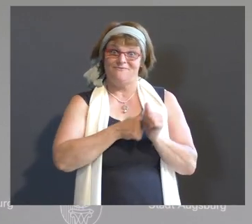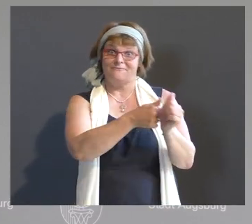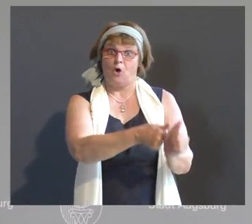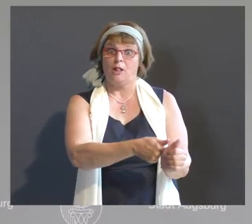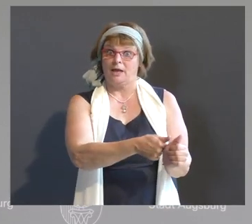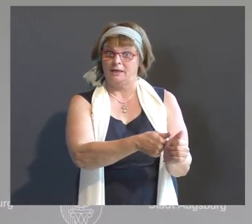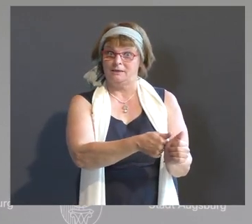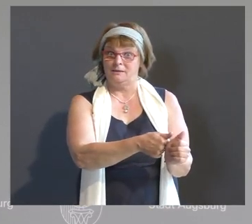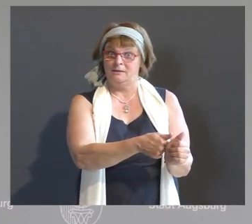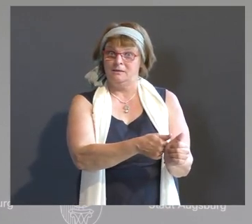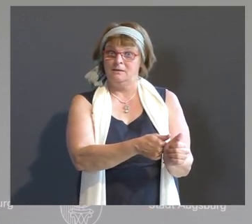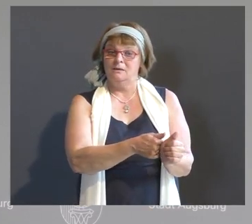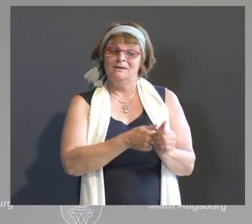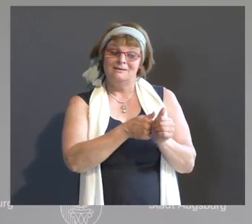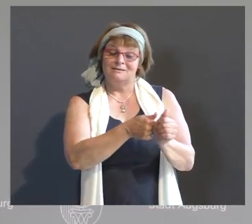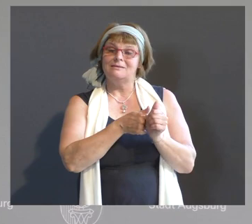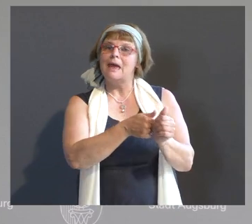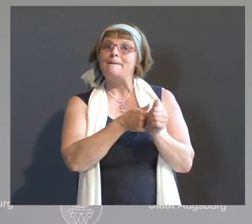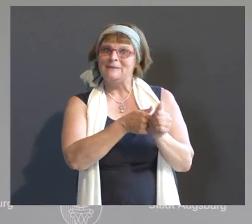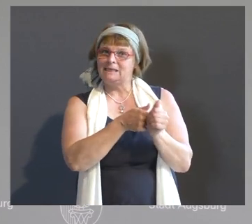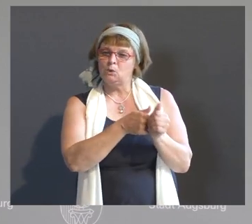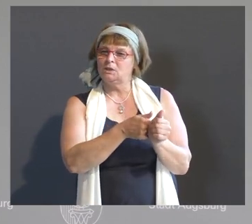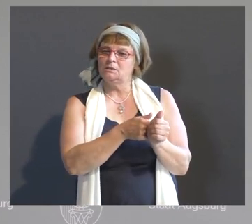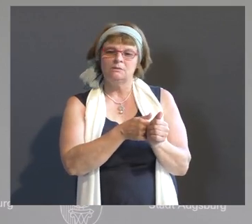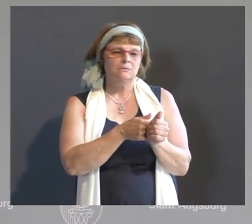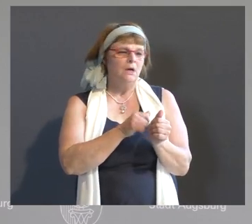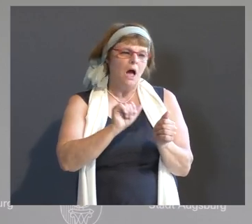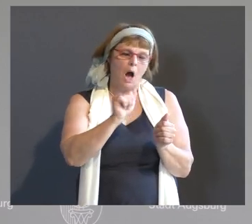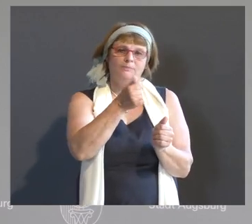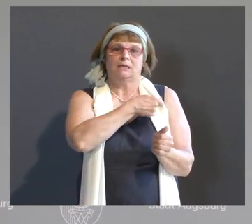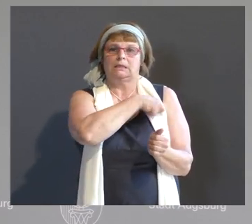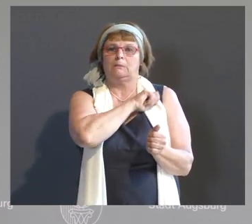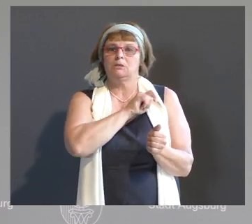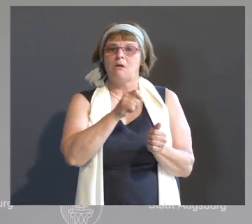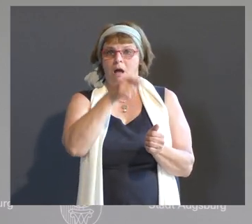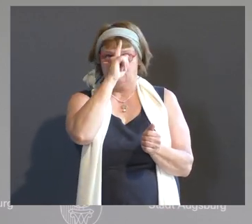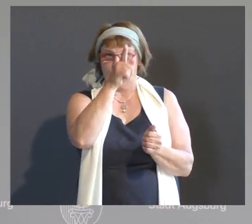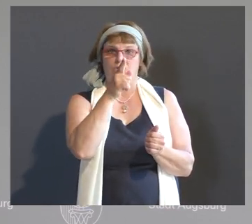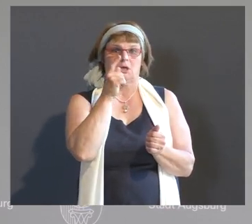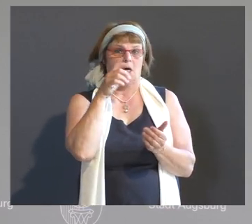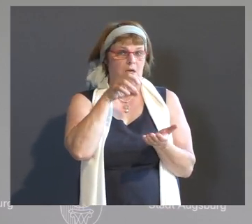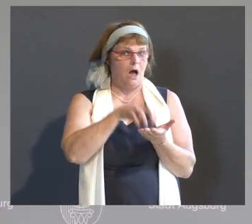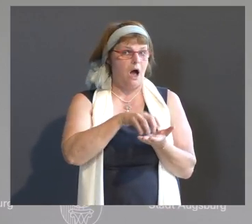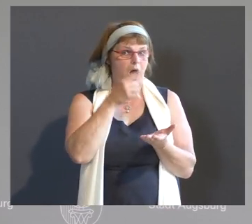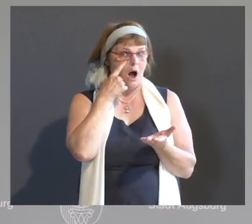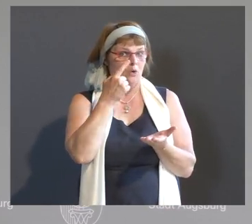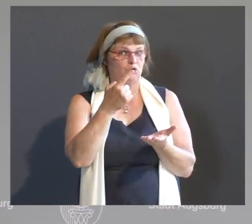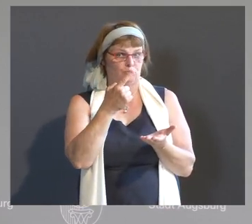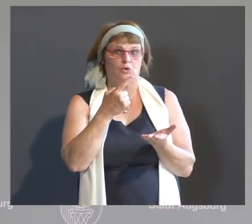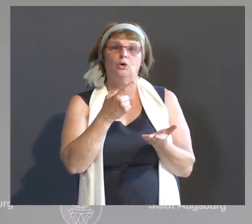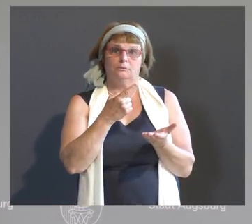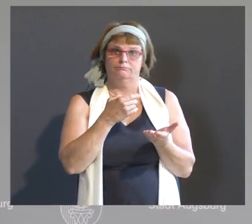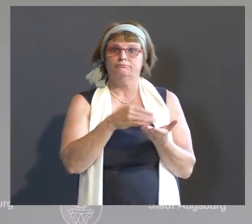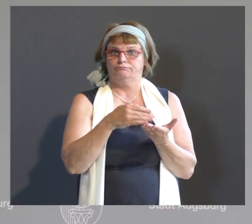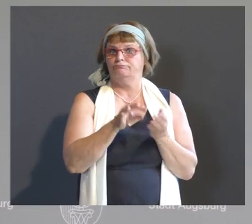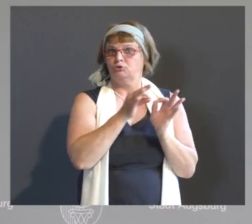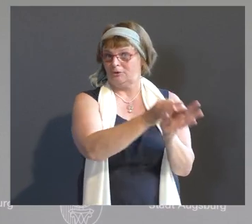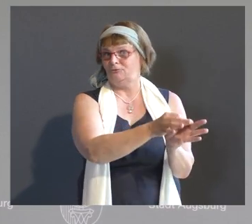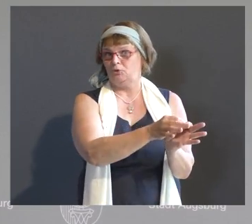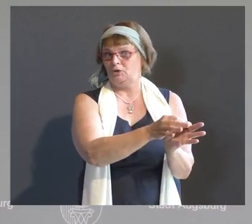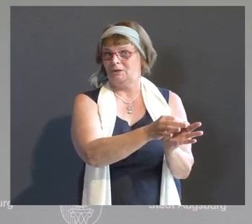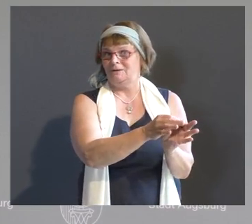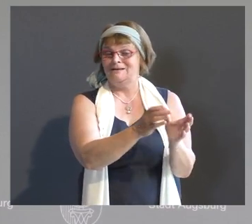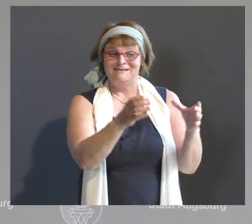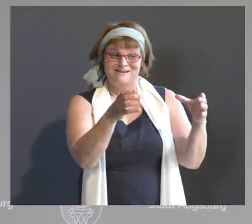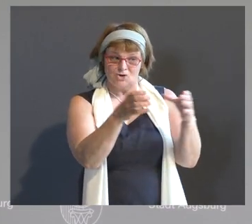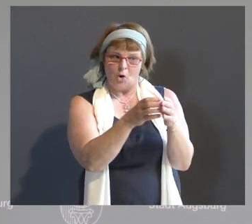Die Ermittlungen werden federführend bei der Kriminalpolizeiinspektion Augsburg geführt, und wir haben bereits eine Ermittlungsgruppe eingerichtet, die